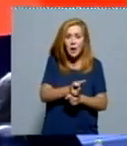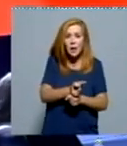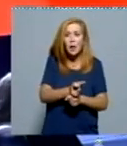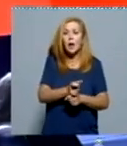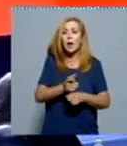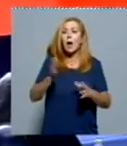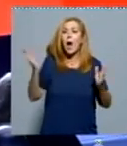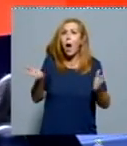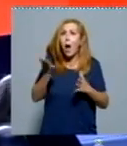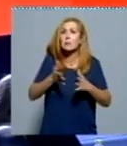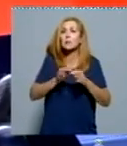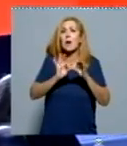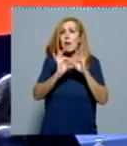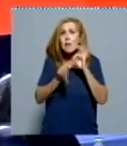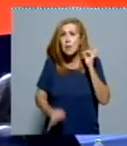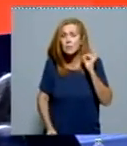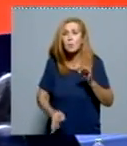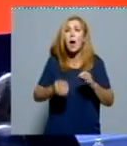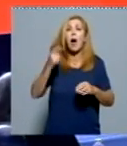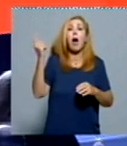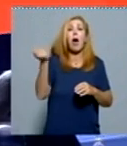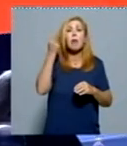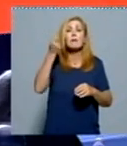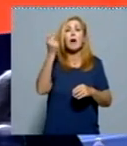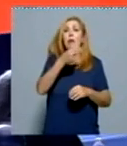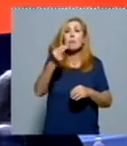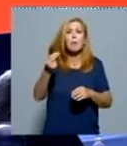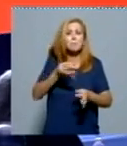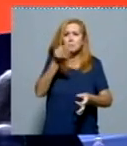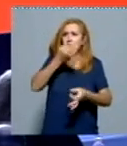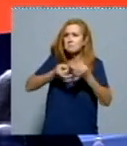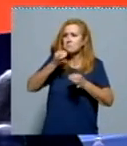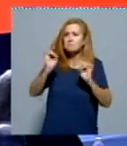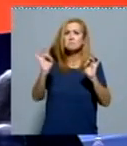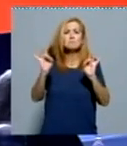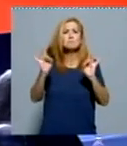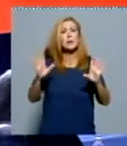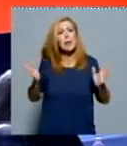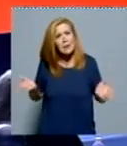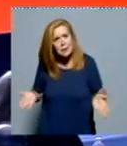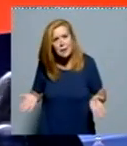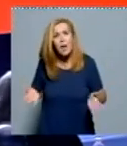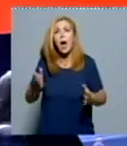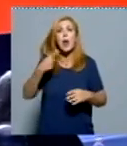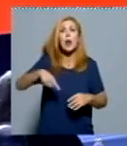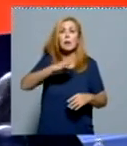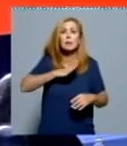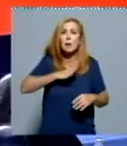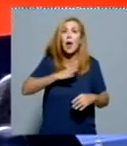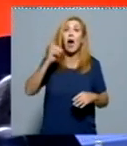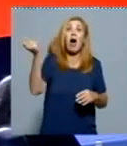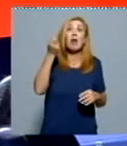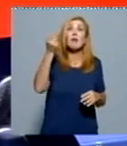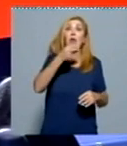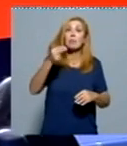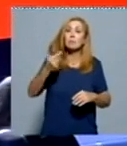μια αναλυτικότερη αναφορά στα λεγόμενα εθνικά θέματα. Οικονομία, ναι, μεν πιέζει τον καθένα στην τσέπη του, αλλά ο κόσμος ενδιαφέρει και για τα εθνικά θέματα. Αυτή